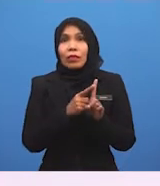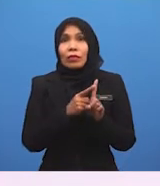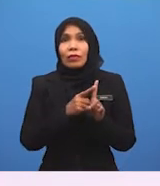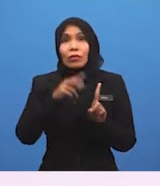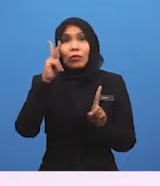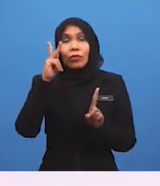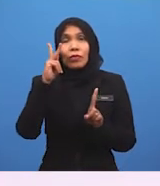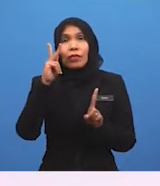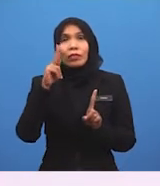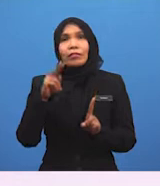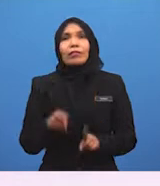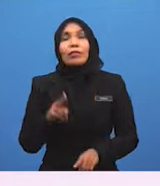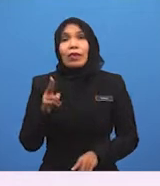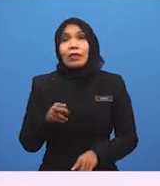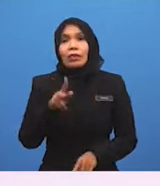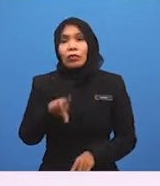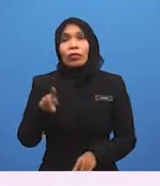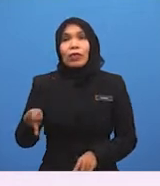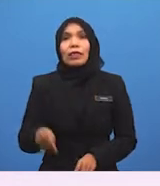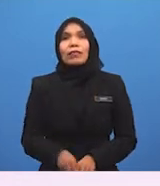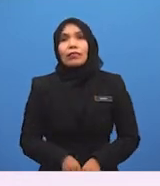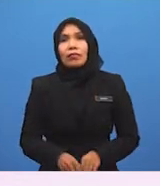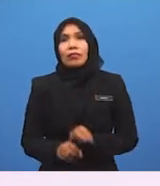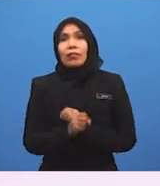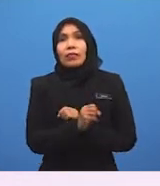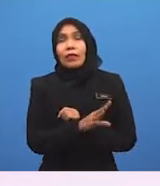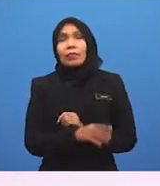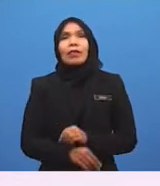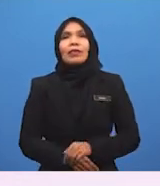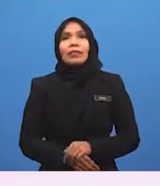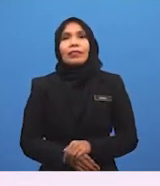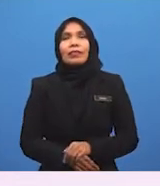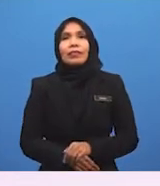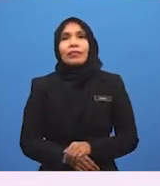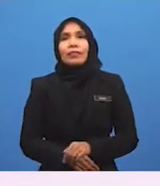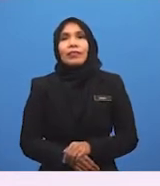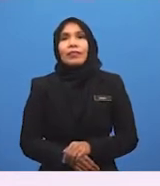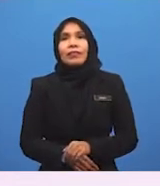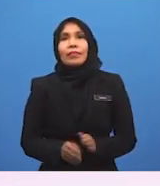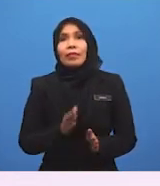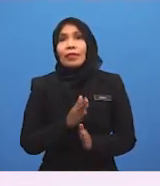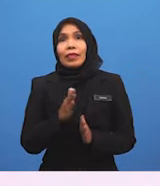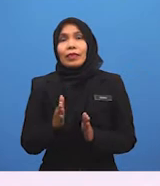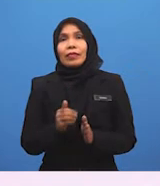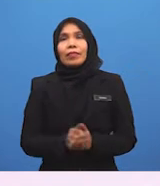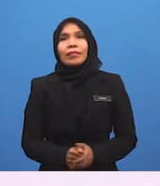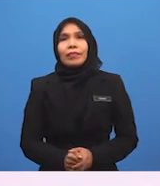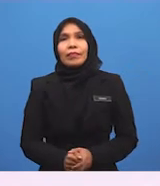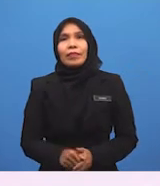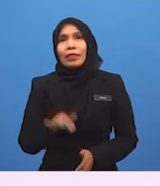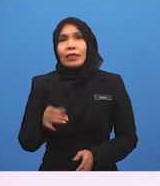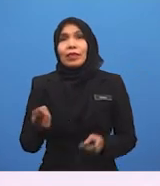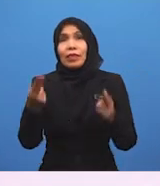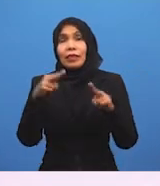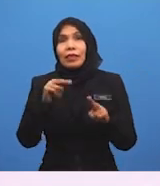mengutip sampah di hadapan rumah jiran yang hadir ke aktiviti gotong royong. Soalan